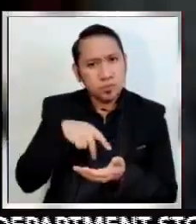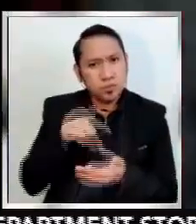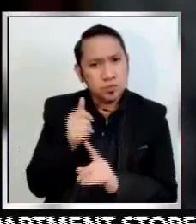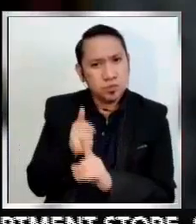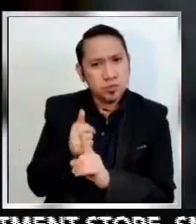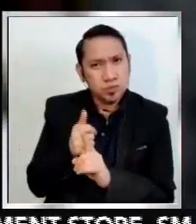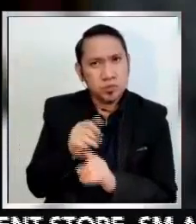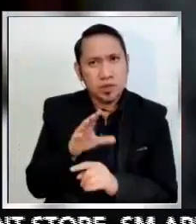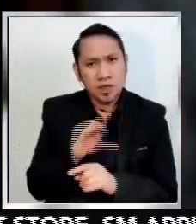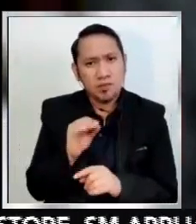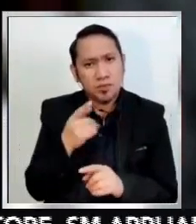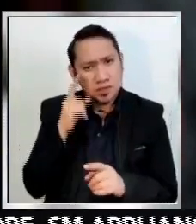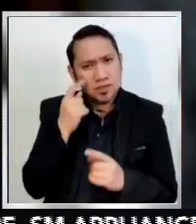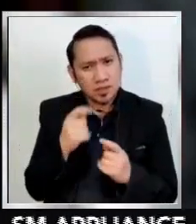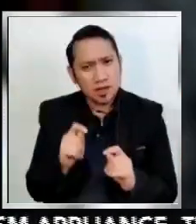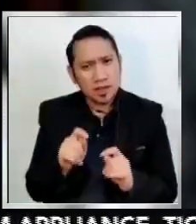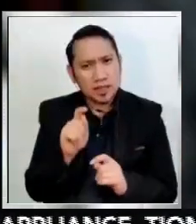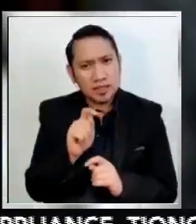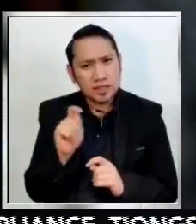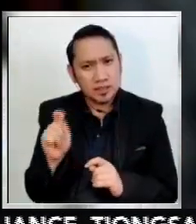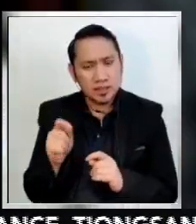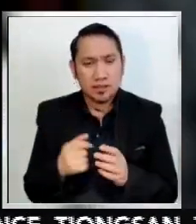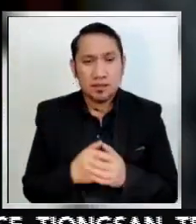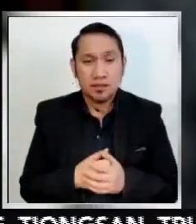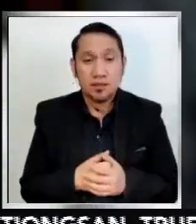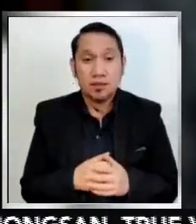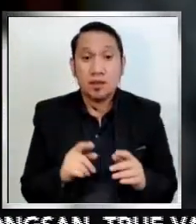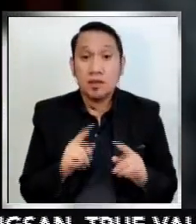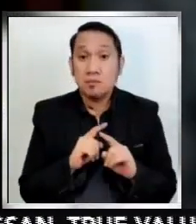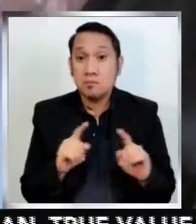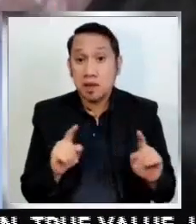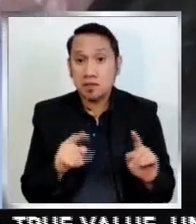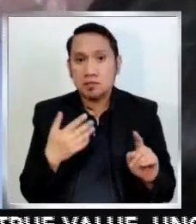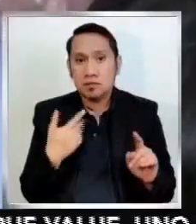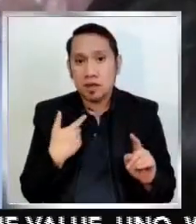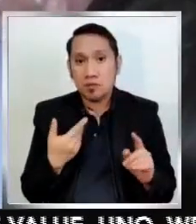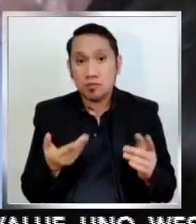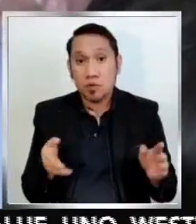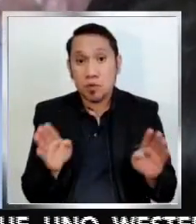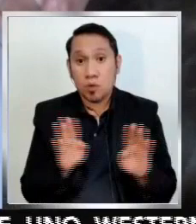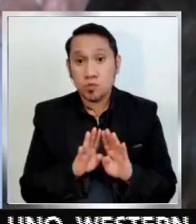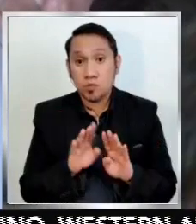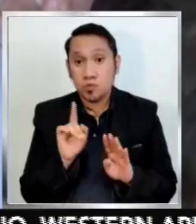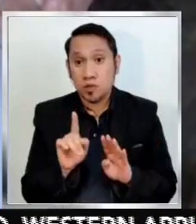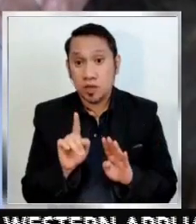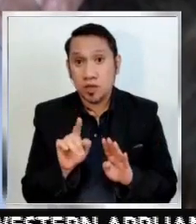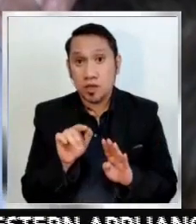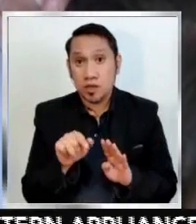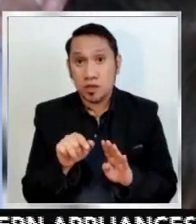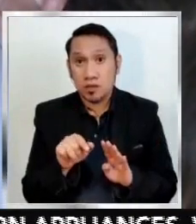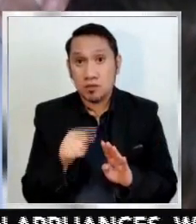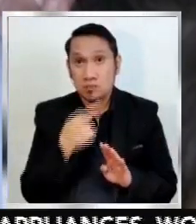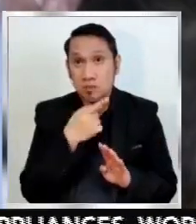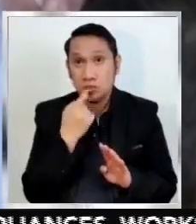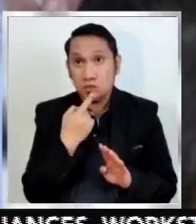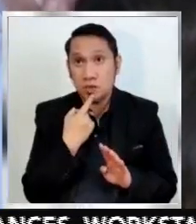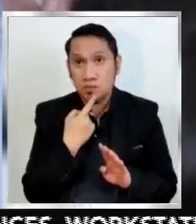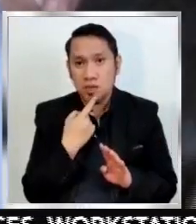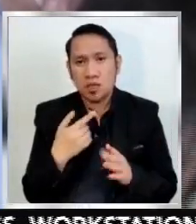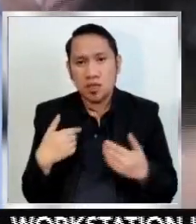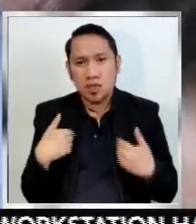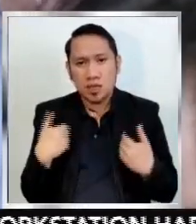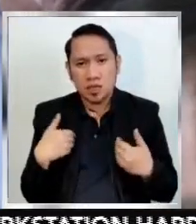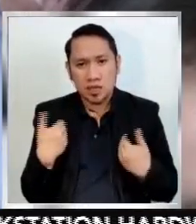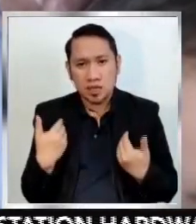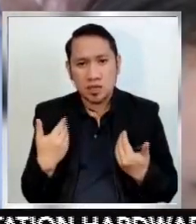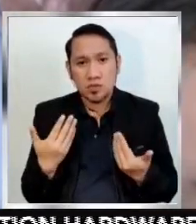account. Pero minsan na raw na take down ang account ng kanyang anak. Tapos nireport po siya kasi bata daw po. Kaya nawala po